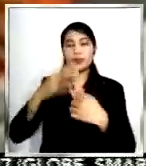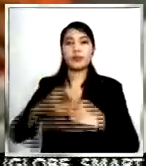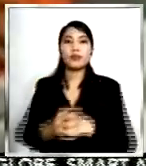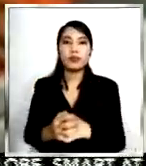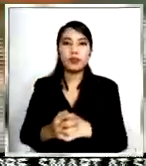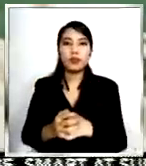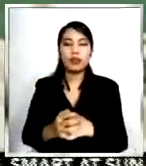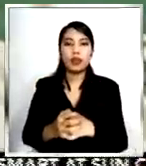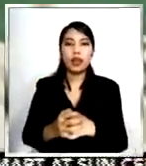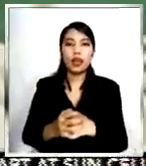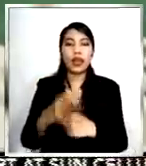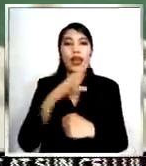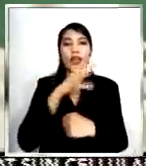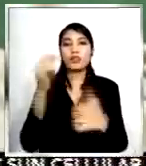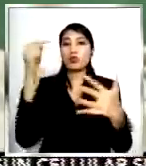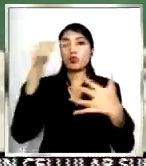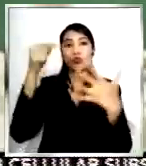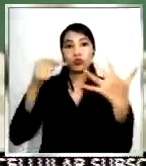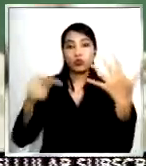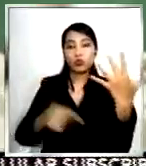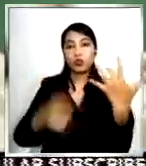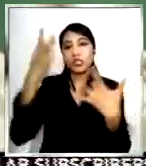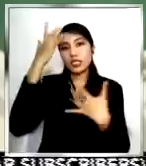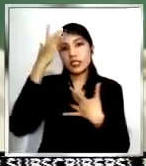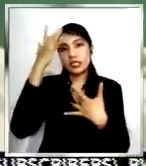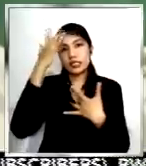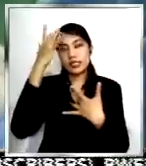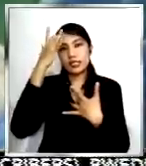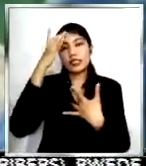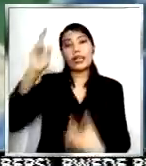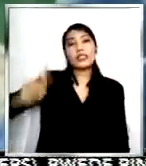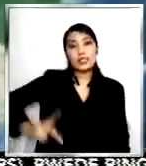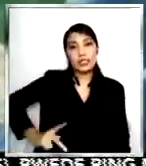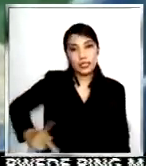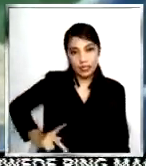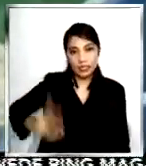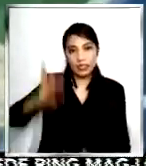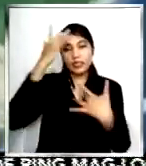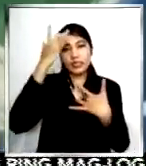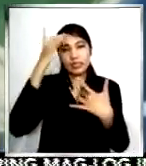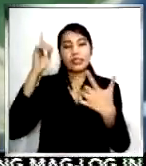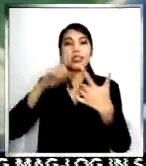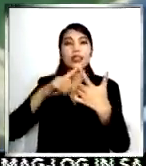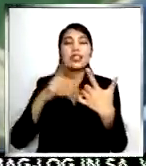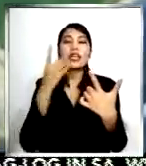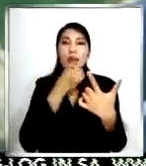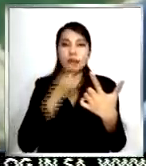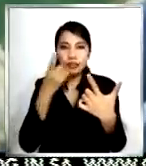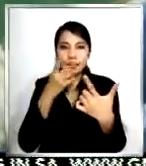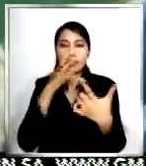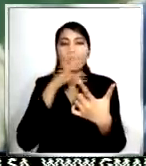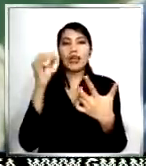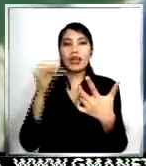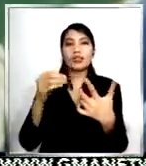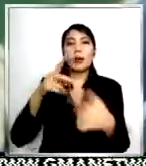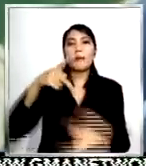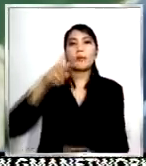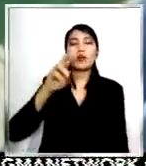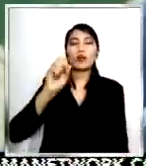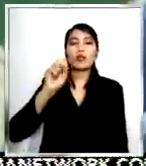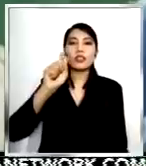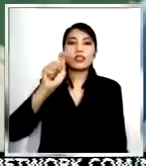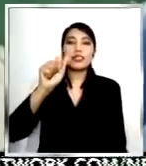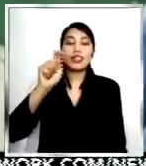pa raw niyang karamdaman, chronic kidney disease, type 2 diabetes at paglaki ng prostate. Nitong Lunes, nagpaswab